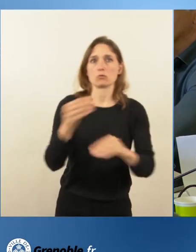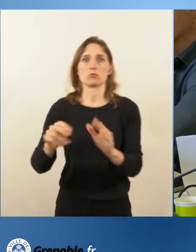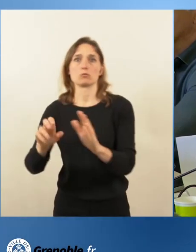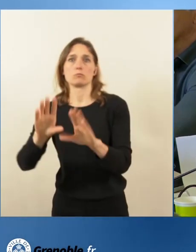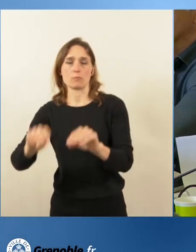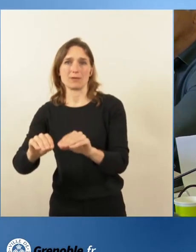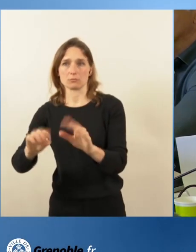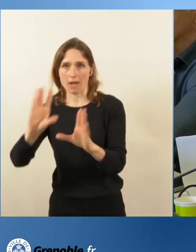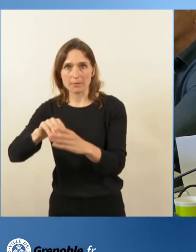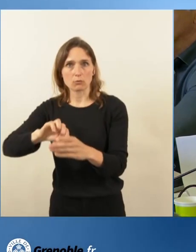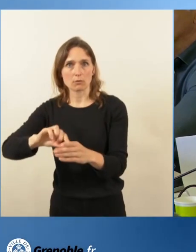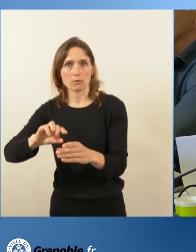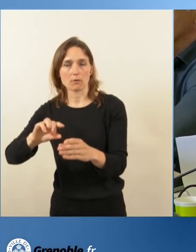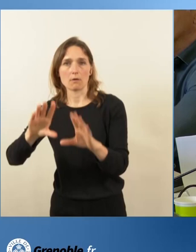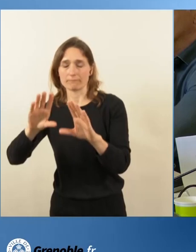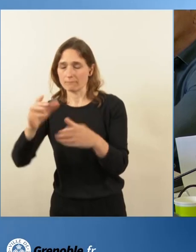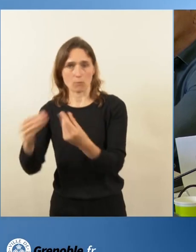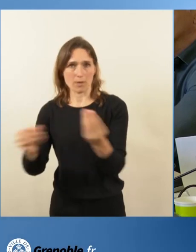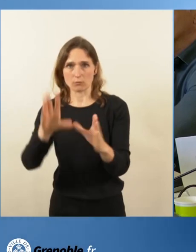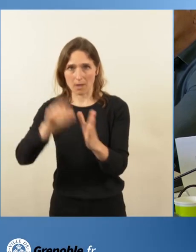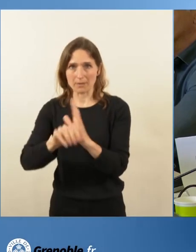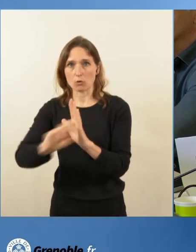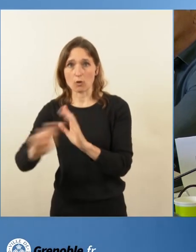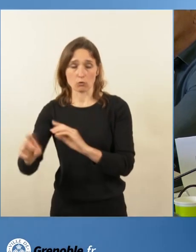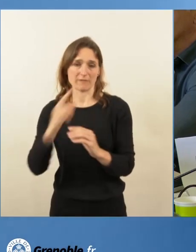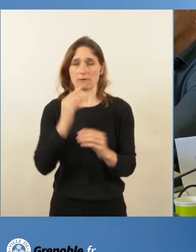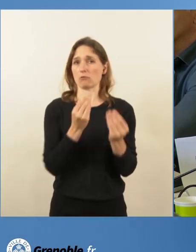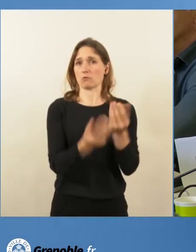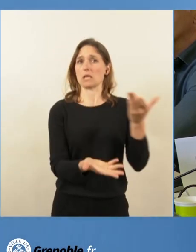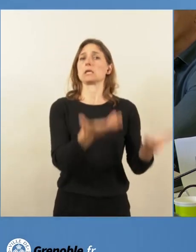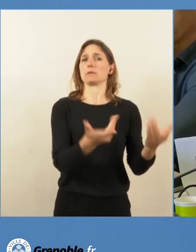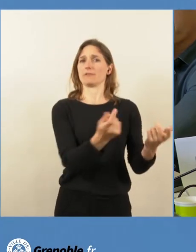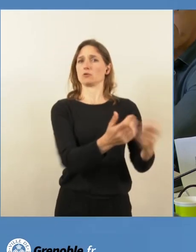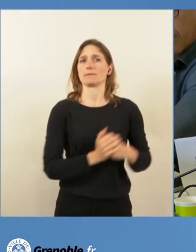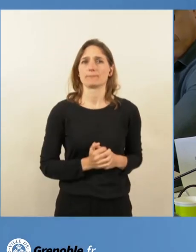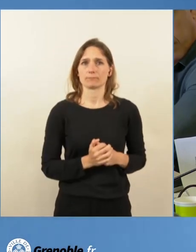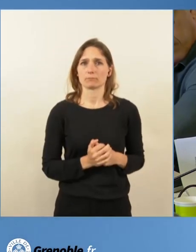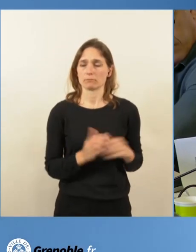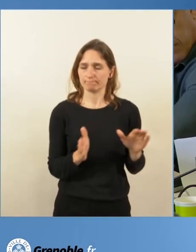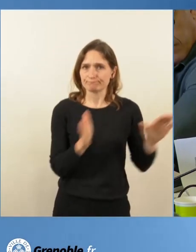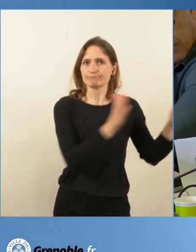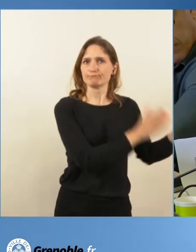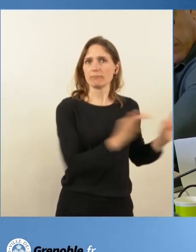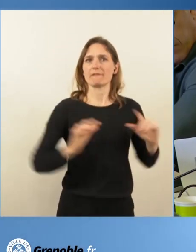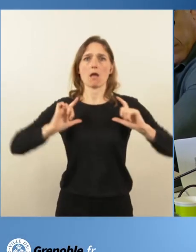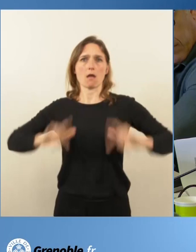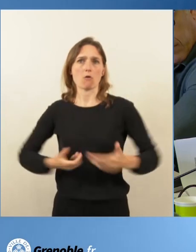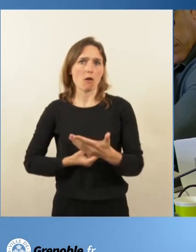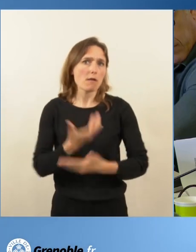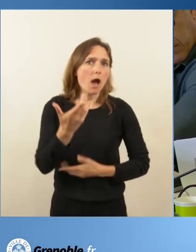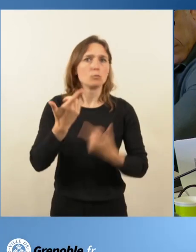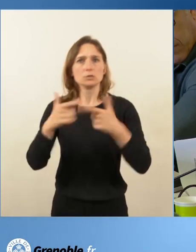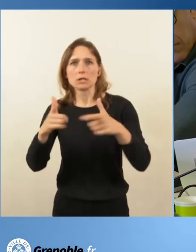global ensuite concernant le Conservatoire à Rayonnement Régional sortons si vous le voulez bien notre